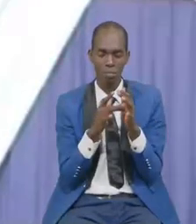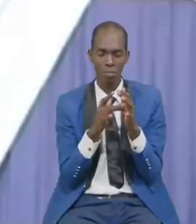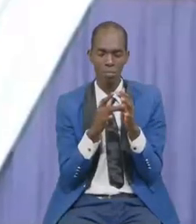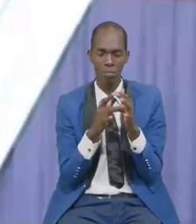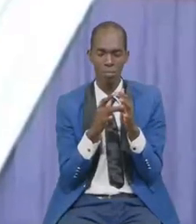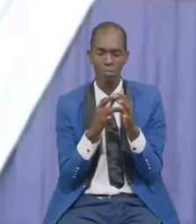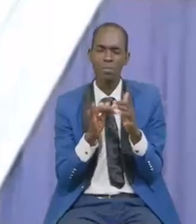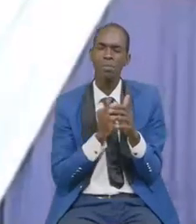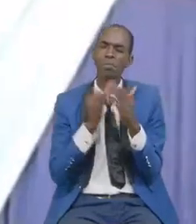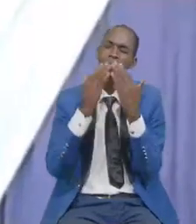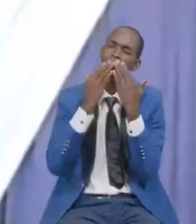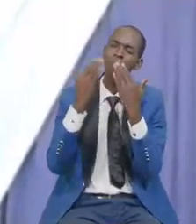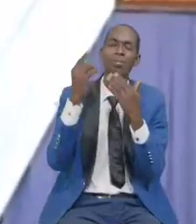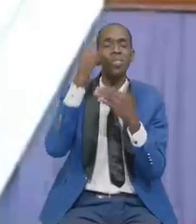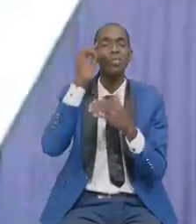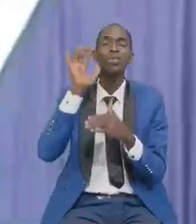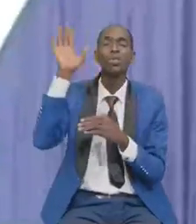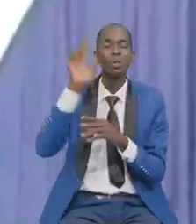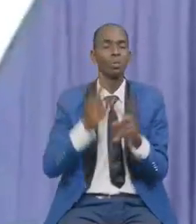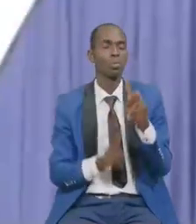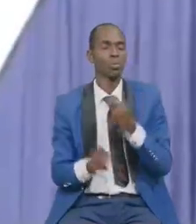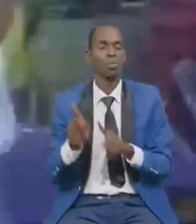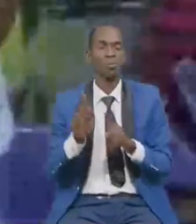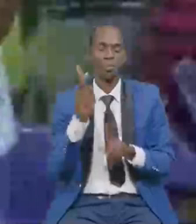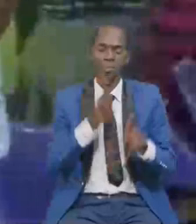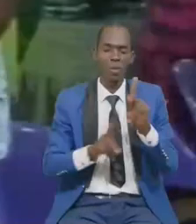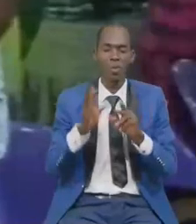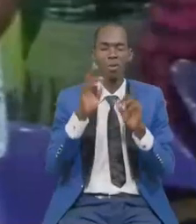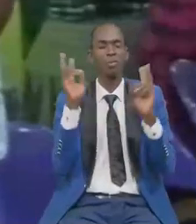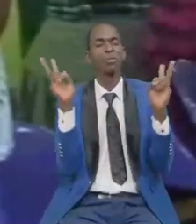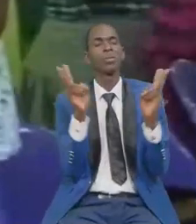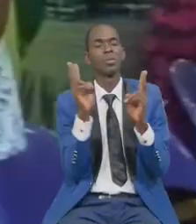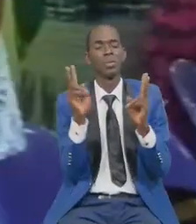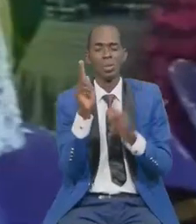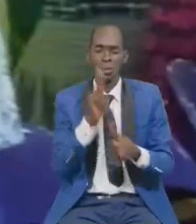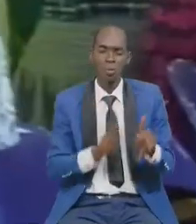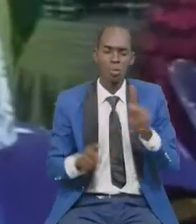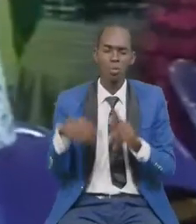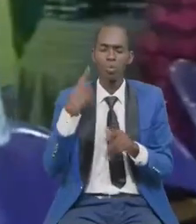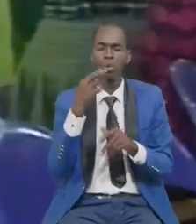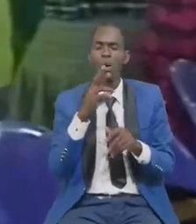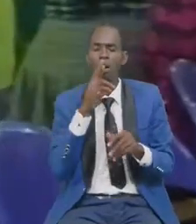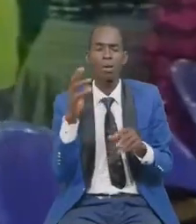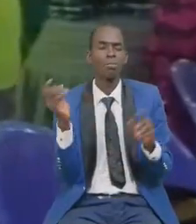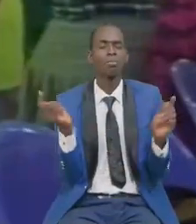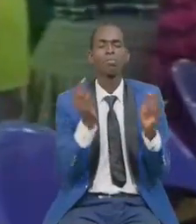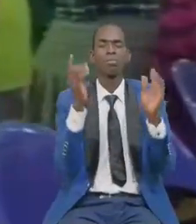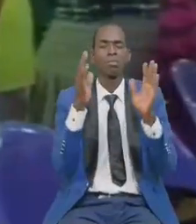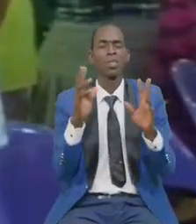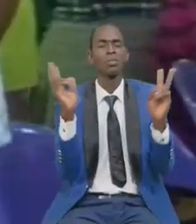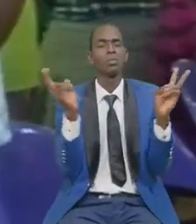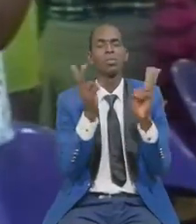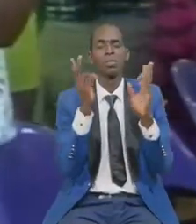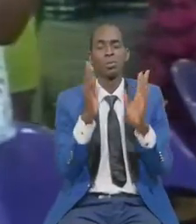Je te remercie pour ton peuple. Peuple de victoire. Ceux qui sont triomphants, ceux qui sont plus